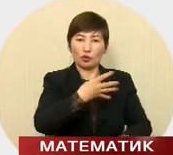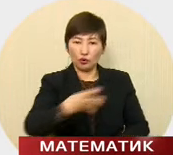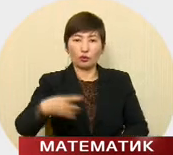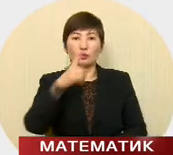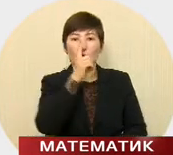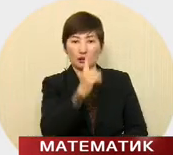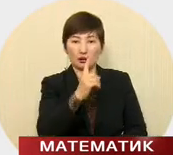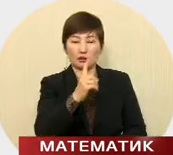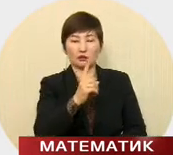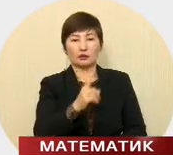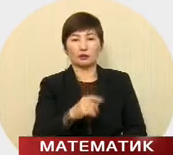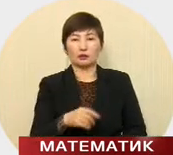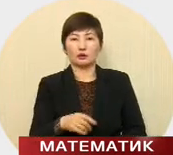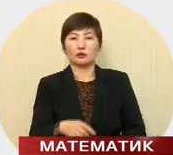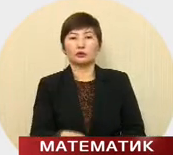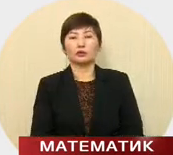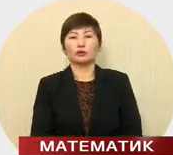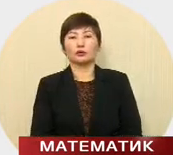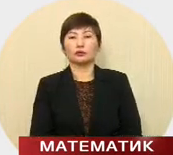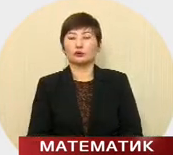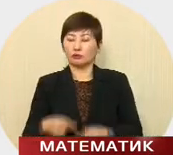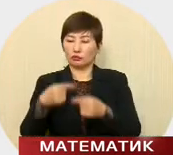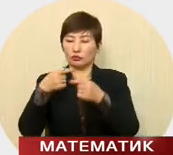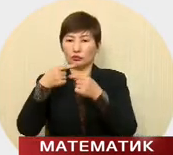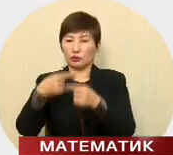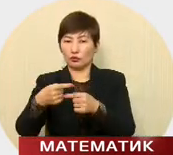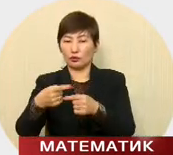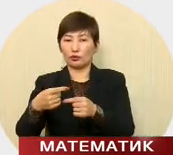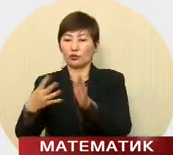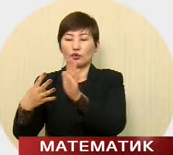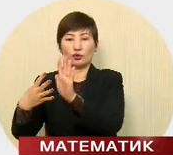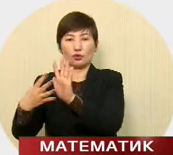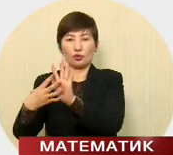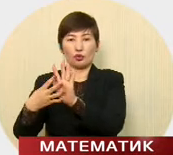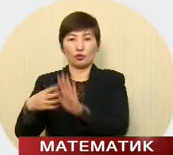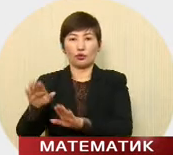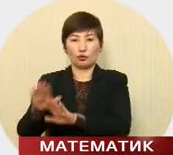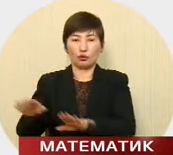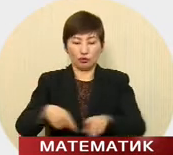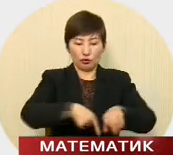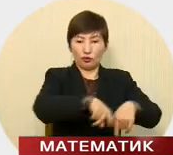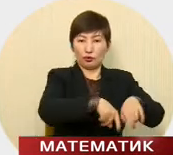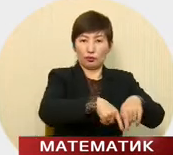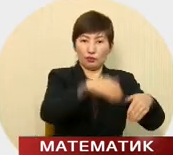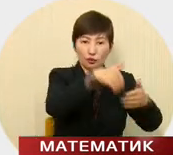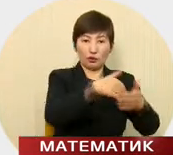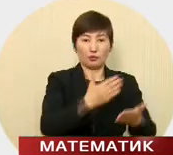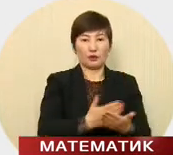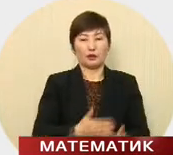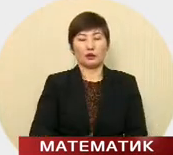хэсэг. За тэгвэл 36-гийн 1/4 хэсгийг олох юм бол 9 сурагч хөл бөмбөгөөр хичээлдэг гэсэн үг